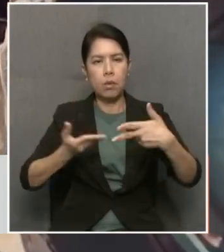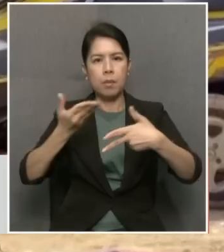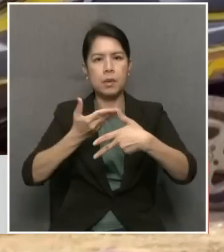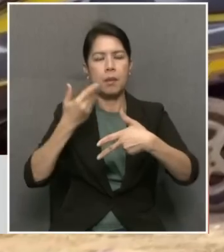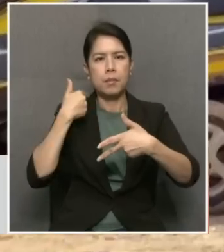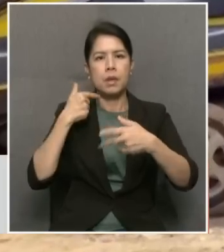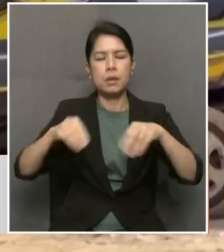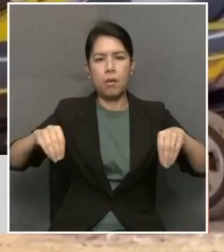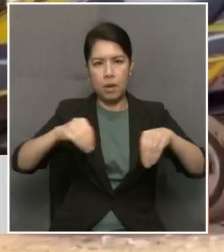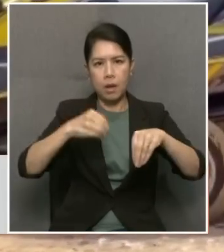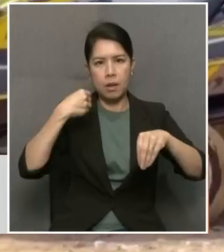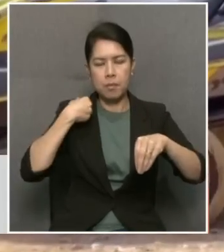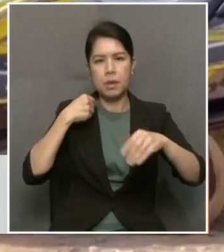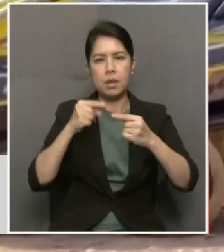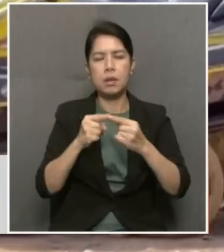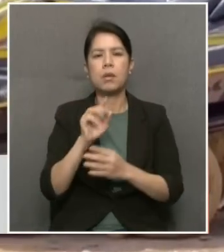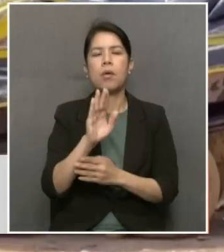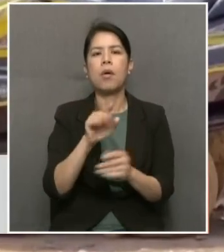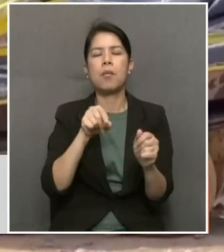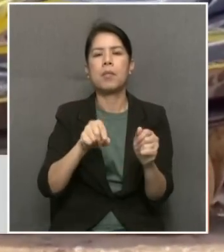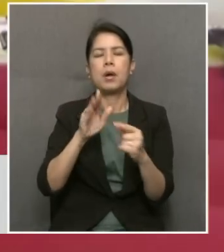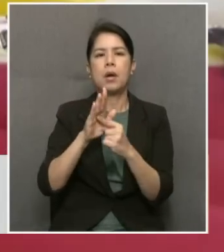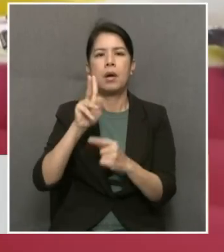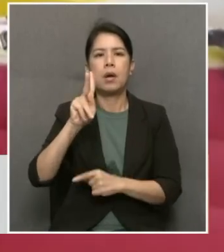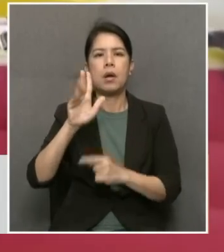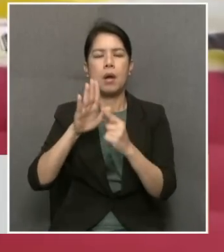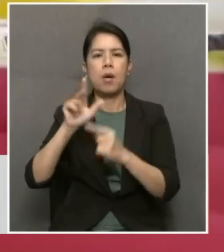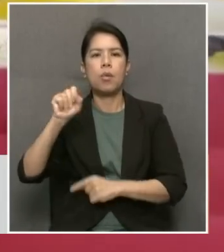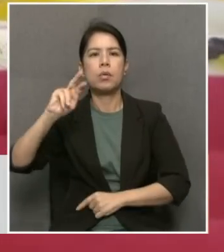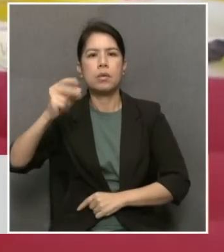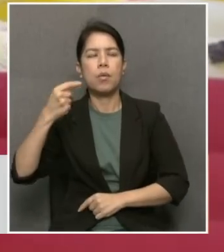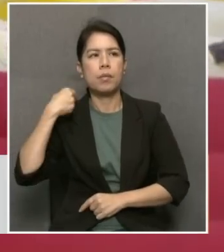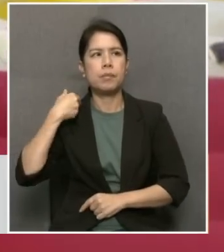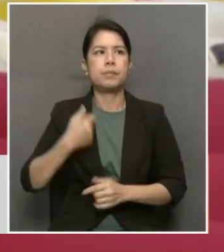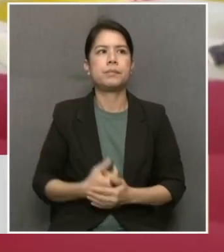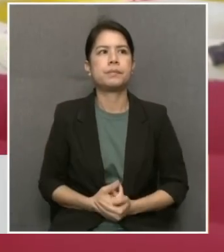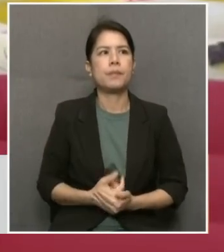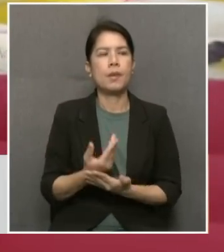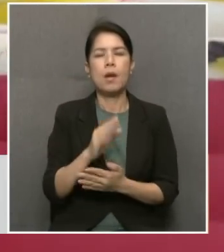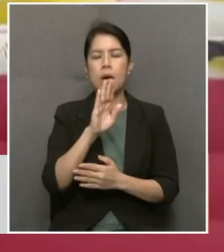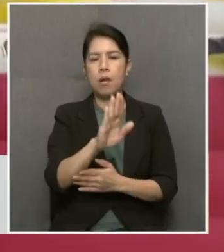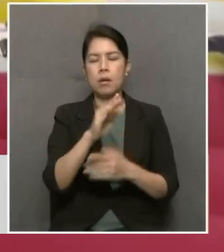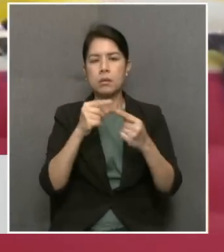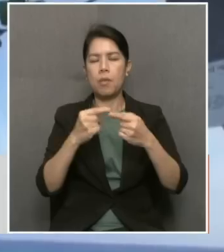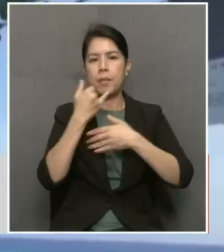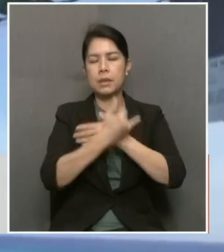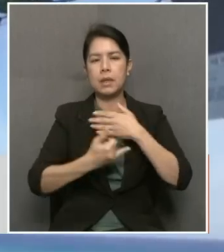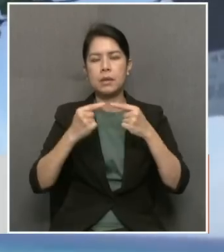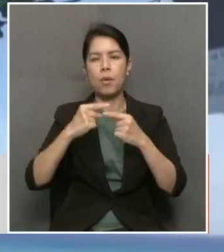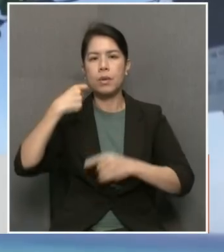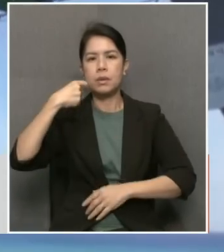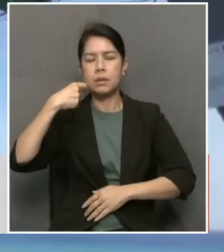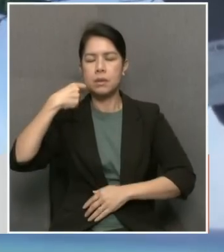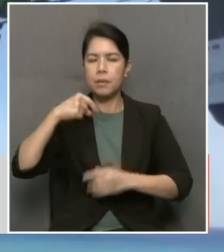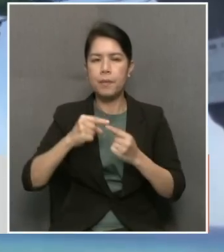ากชายฝั่งเมืองเกาสงของไต้หวันราว520กิโลเมตรส่วนทางด้านไต้หวันค่ะสำนักบริหารจัด